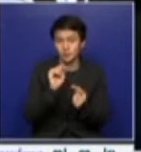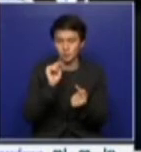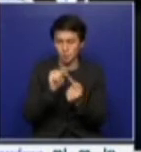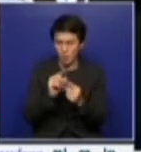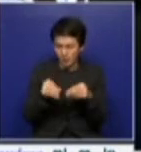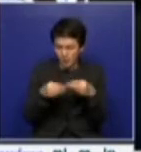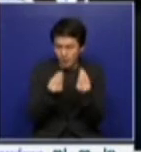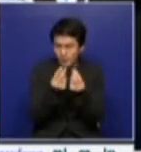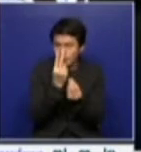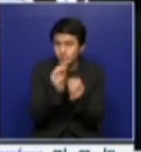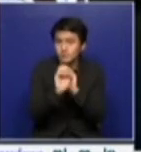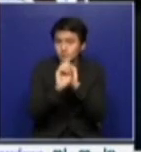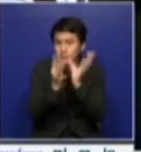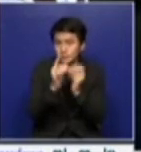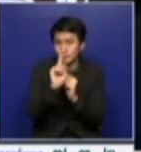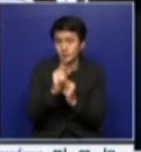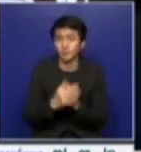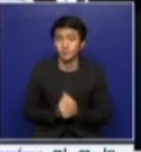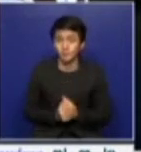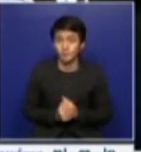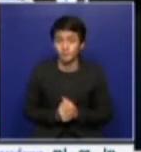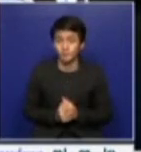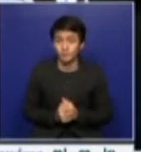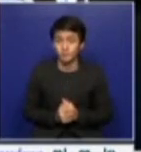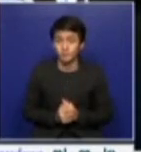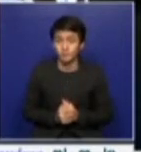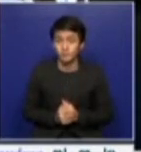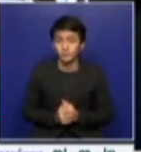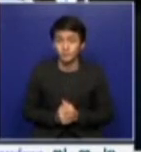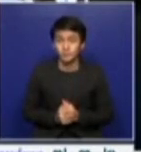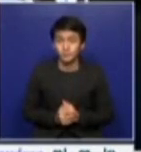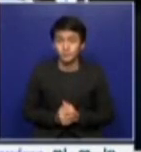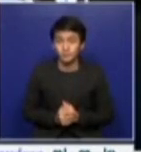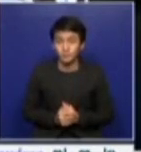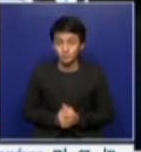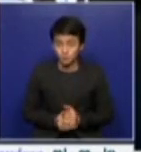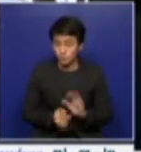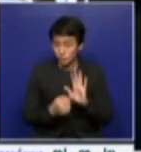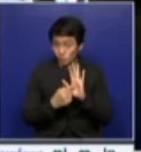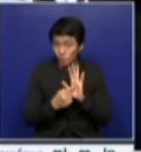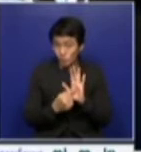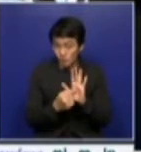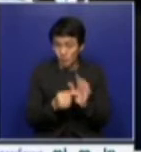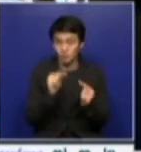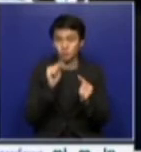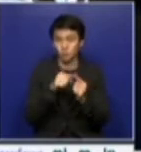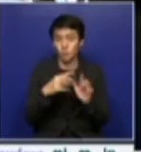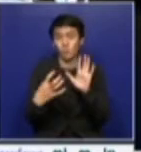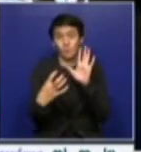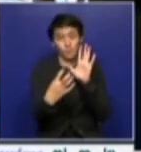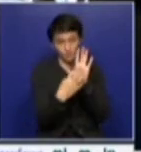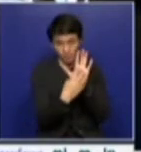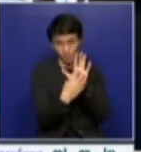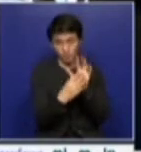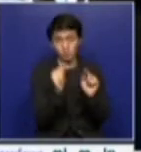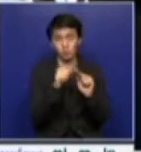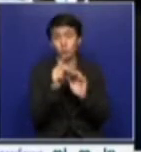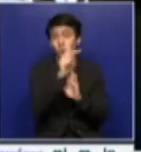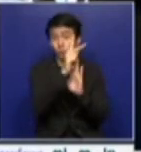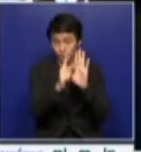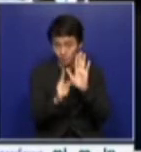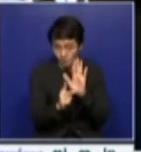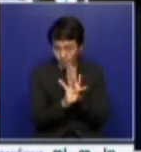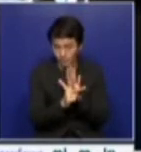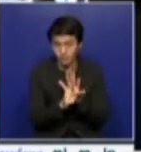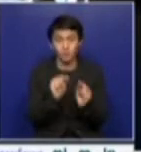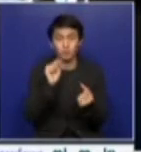เห็นว่าไงบางประการในเรื่องแรกและก็คือในเรื่องของการตามกฎหมายเลือกตั้งสมาชิกสภา